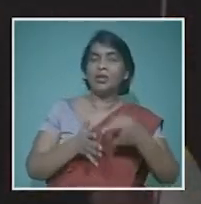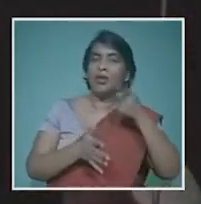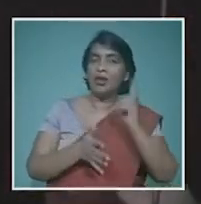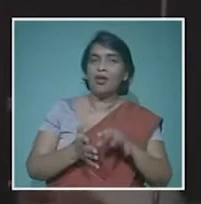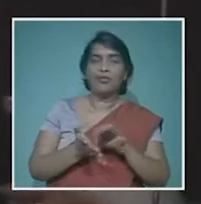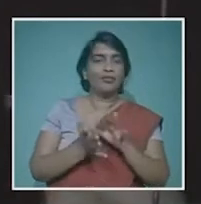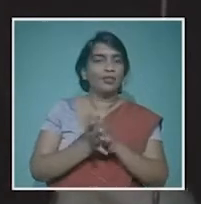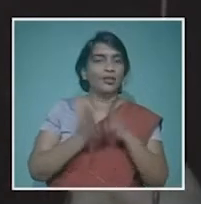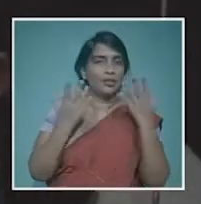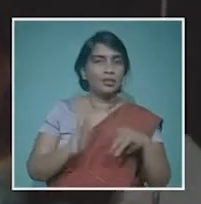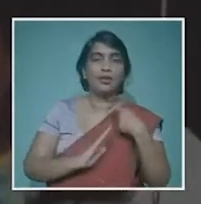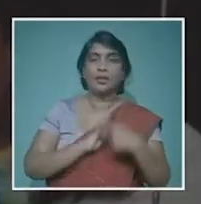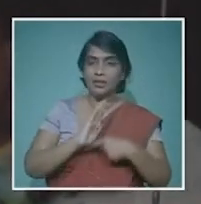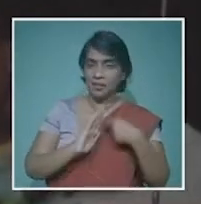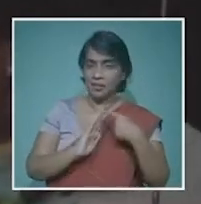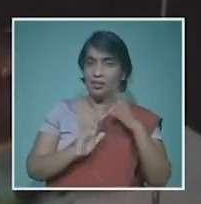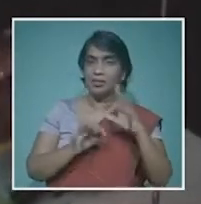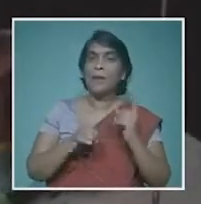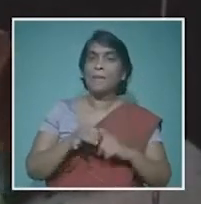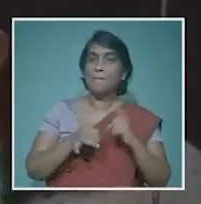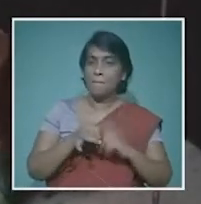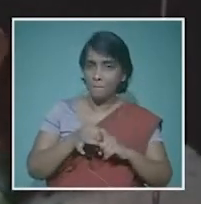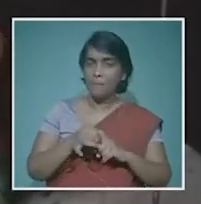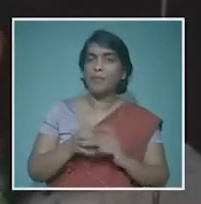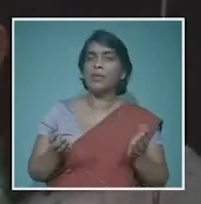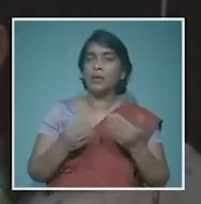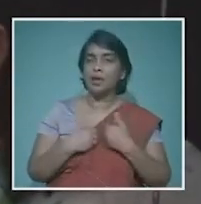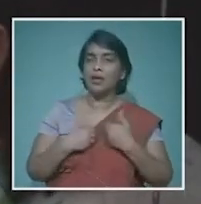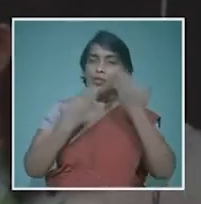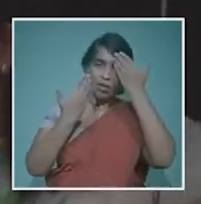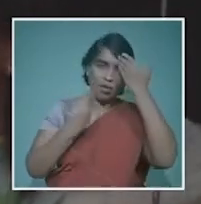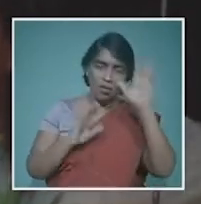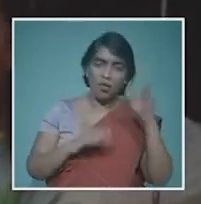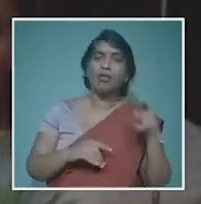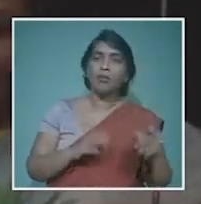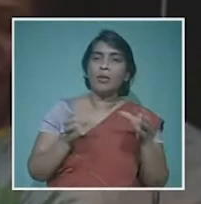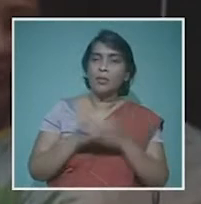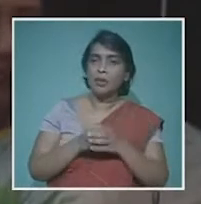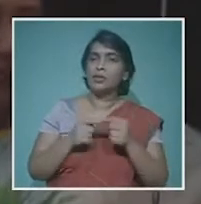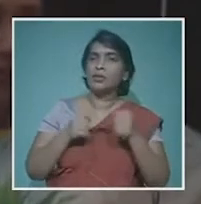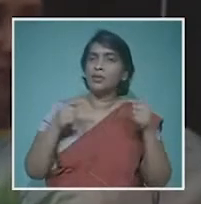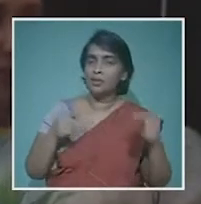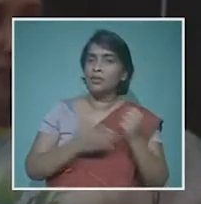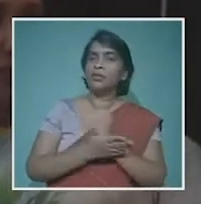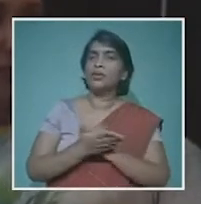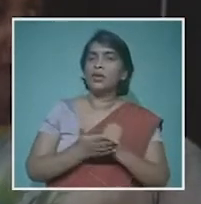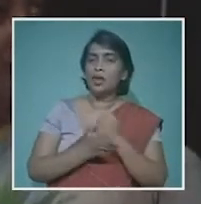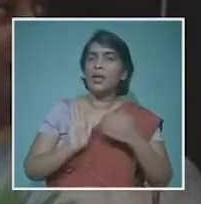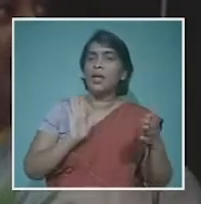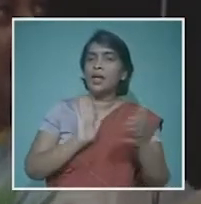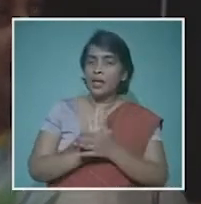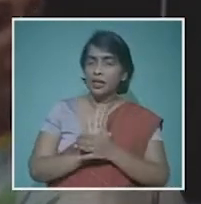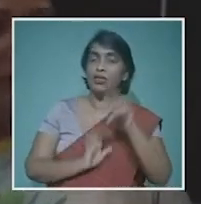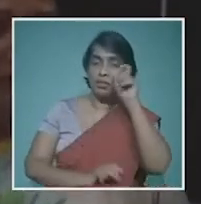පස්සේ රටේ තිබෙන ප්‍රශ්නේ දිහා අපි විවෘතව පක්ෂ විපක්ෂ සියලු දෙනාම එකතු වෙලා මේ